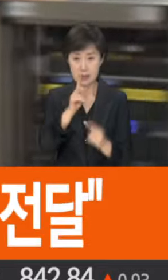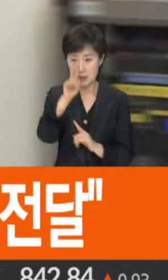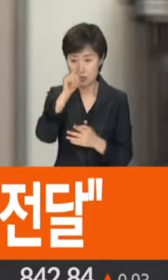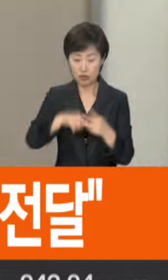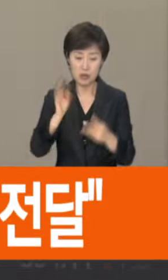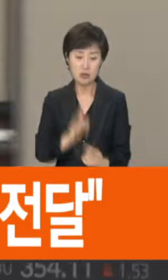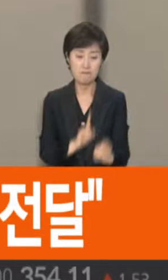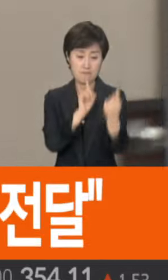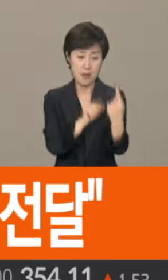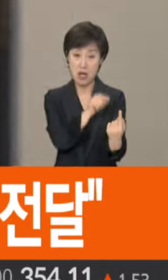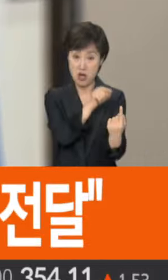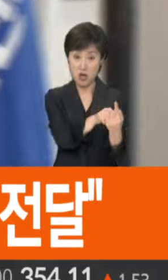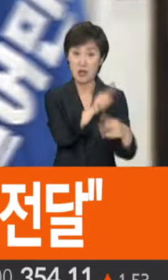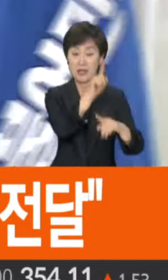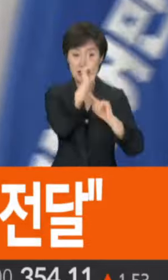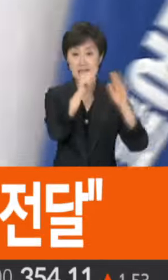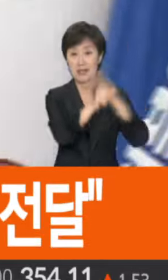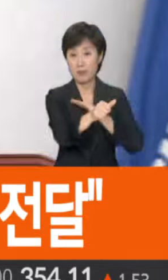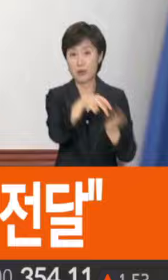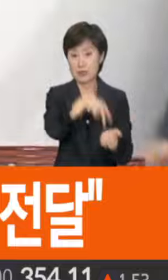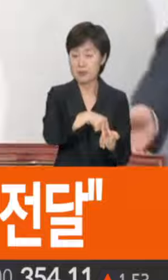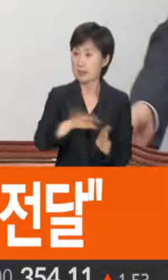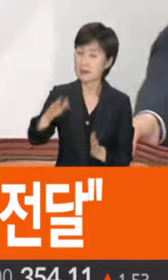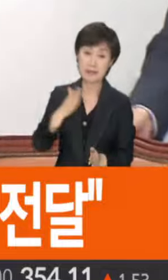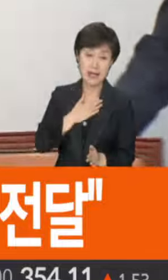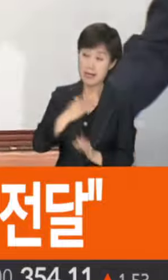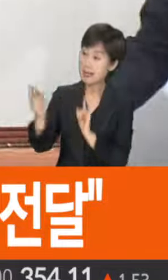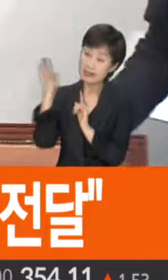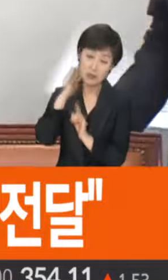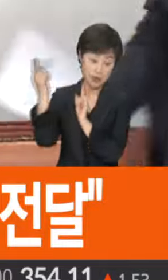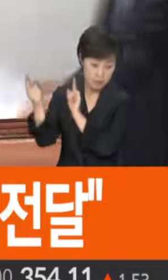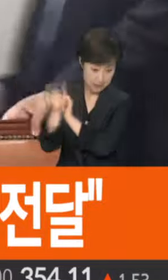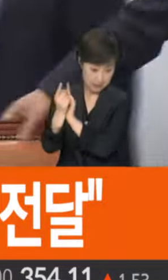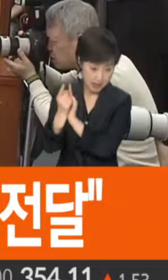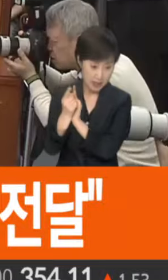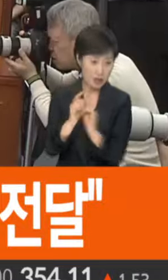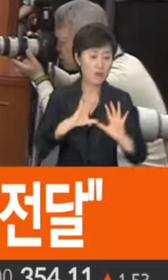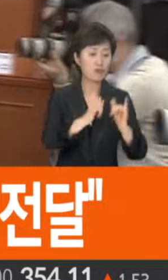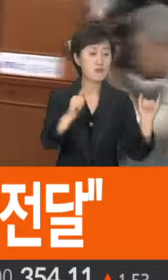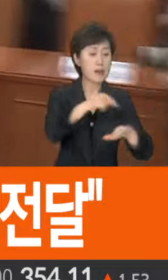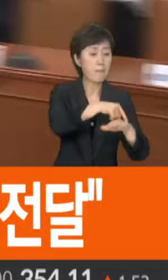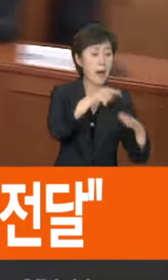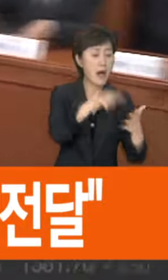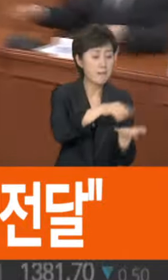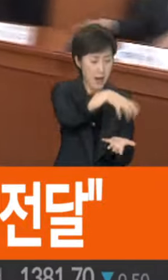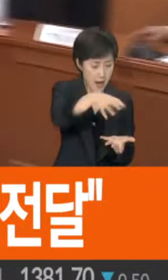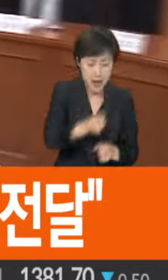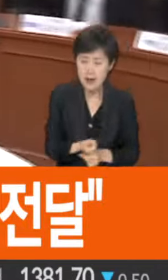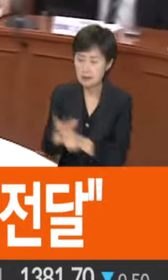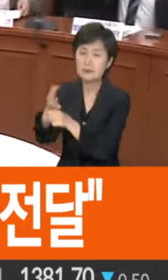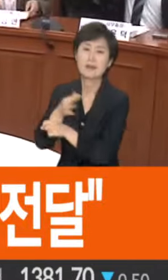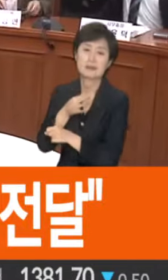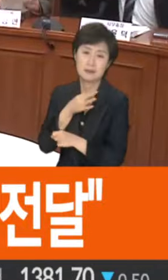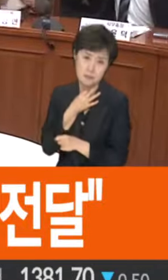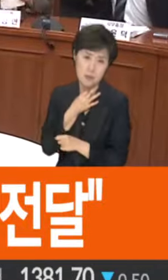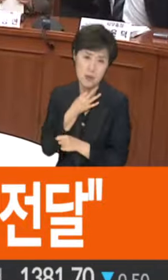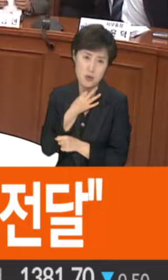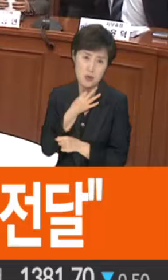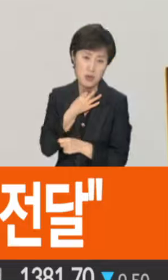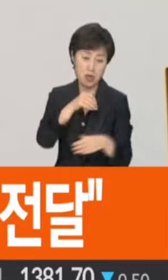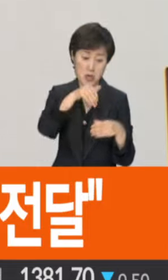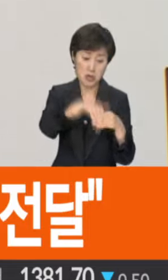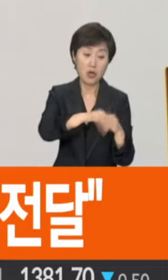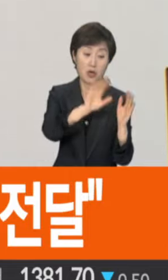대표도 오늘 당회에서 대통령을 만나 총선 민심을 가감없이 전달하겠다고 밝혔는데요 총선